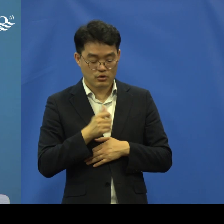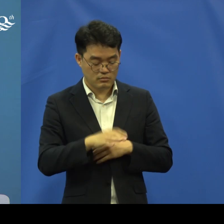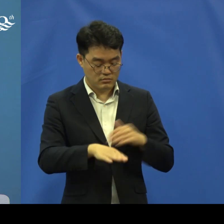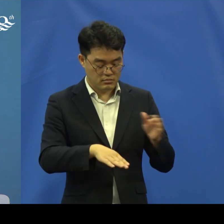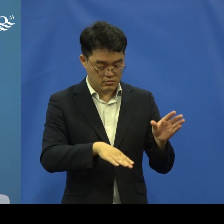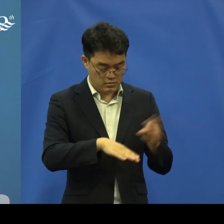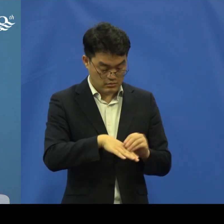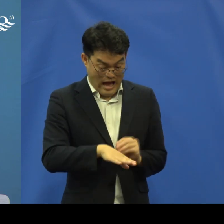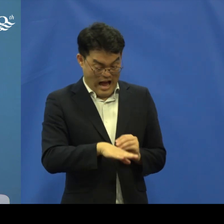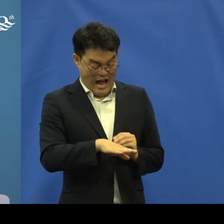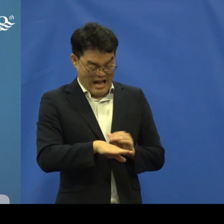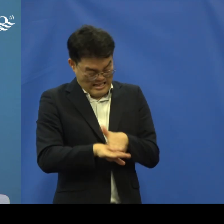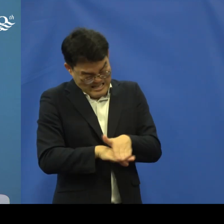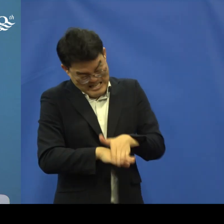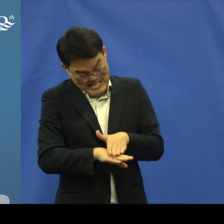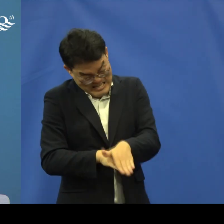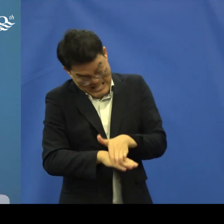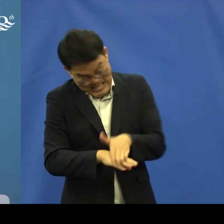워낙 닦아가지고.